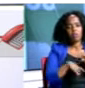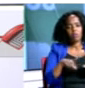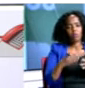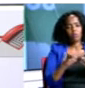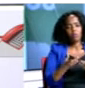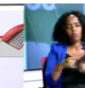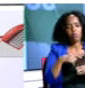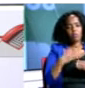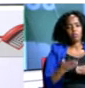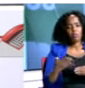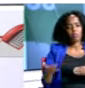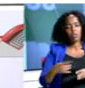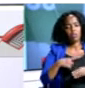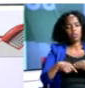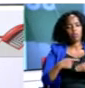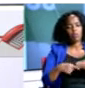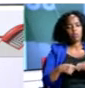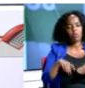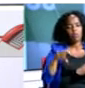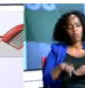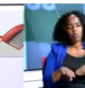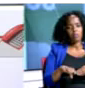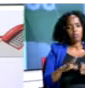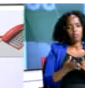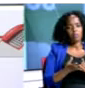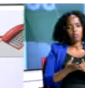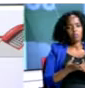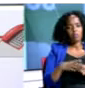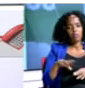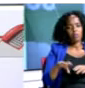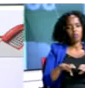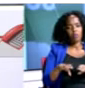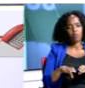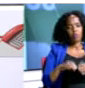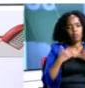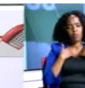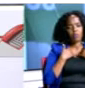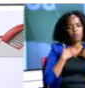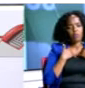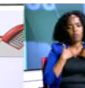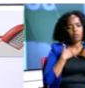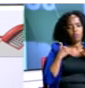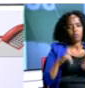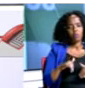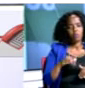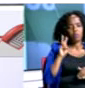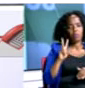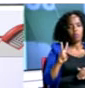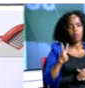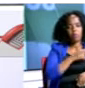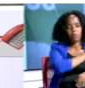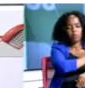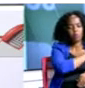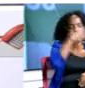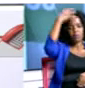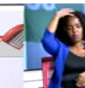mesale nanu senti berbaca su. Mhm. Pemisah kau makin sekarang biru tu mesti guru temeet kanjuru. Mhm. Bukan faya lama si, ustala mutum